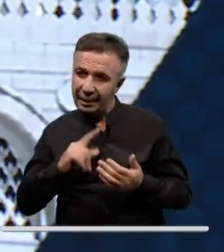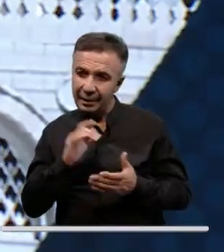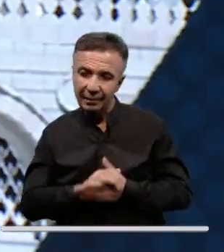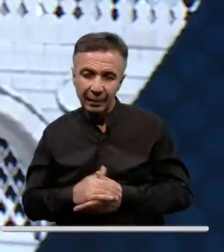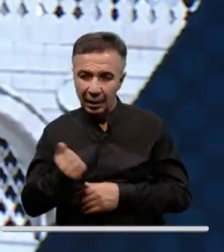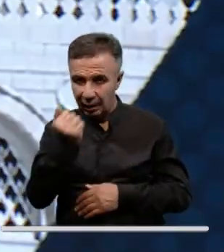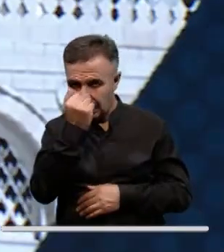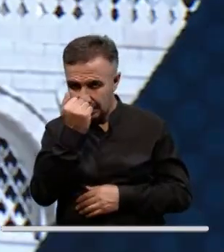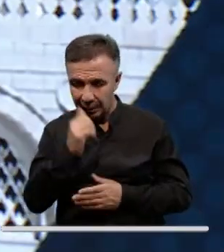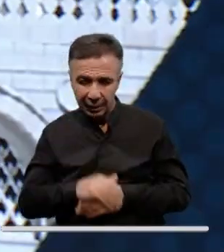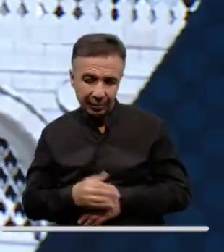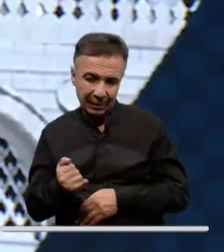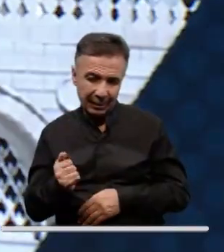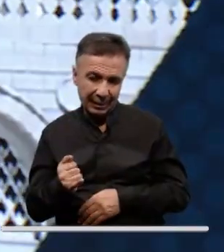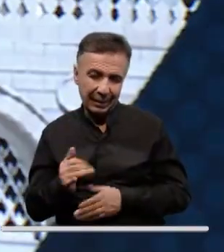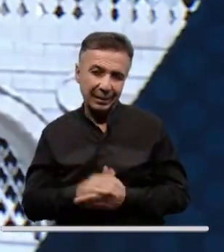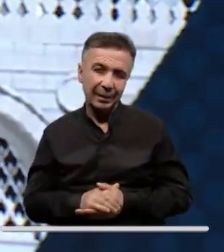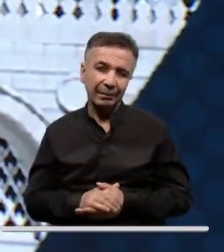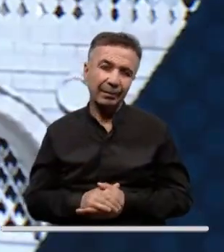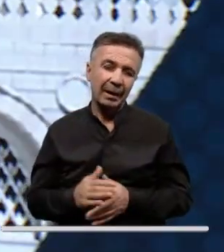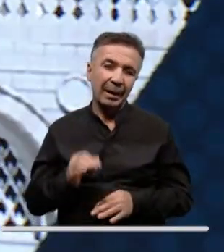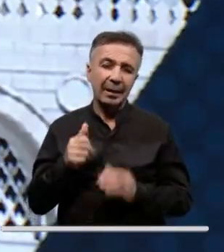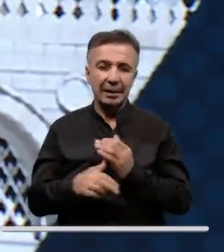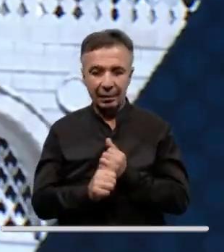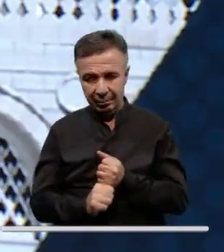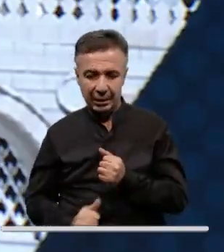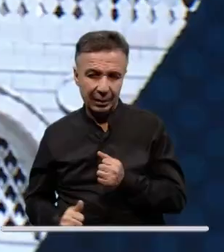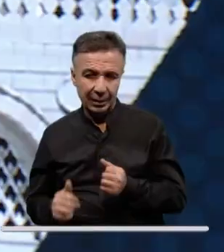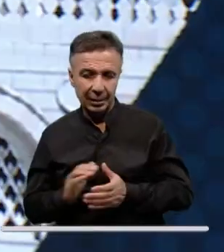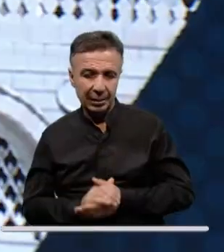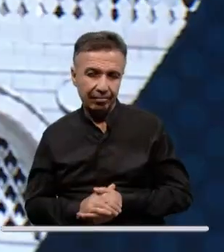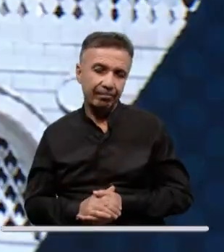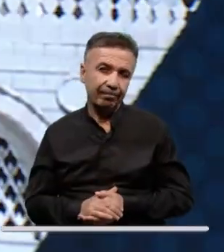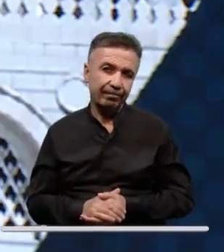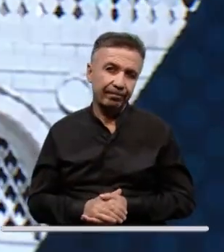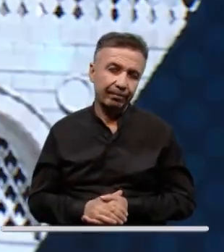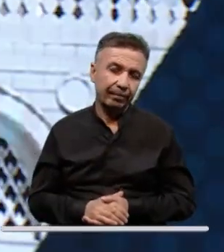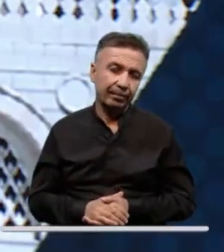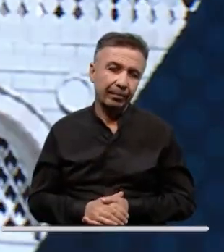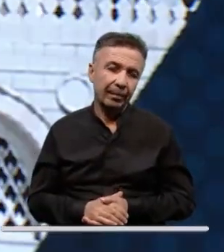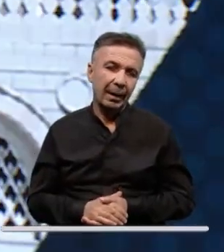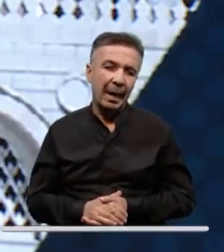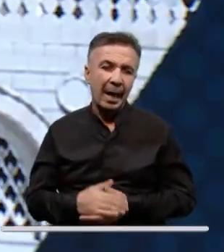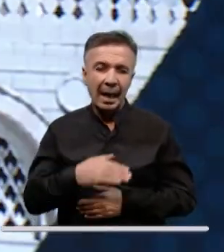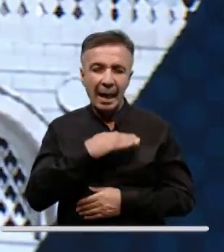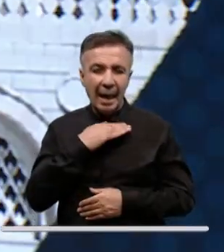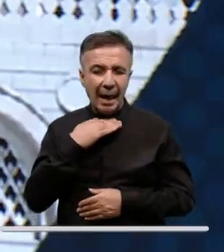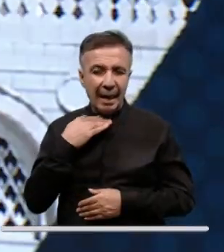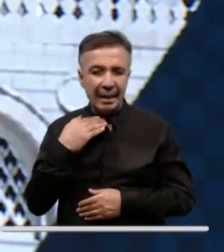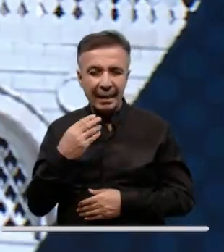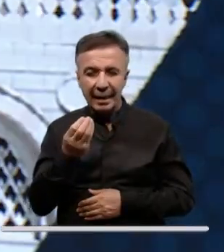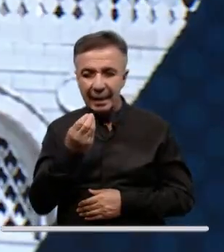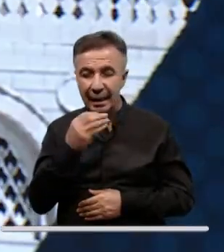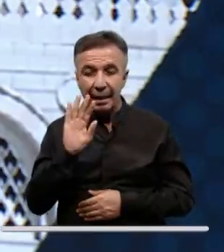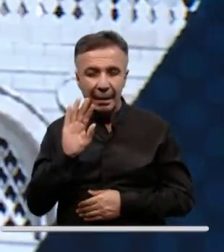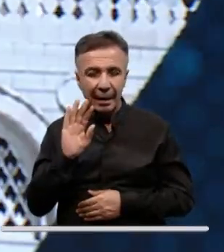kandır idr insan gayt ası dır yani dışkısıdır Efendim eti yemeyen hayvanların dışkısıdır